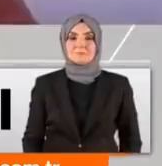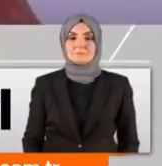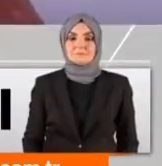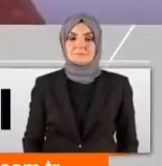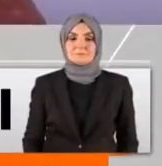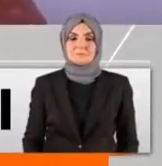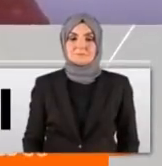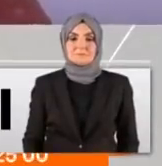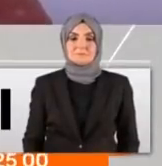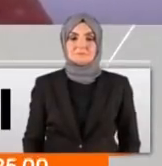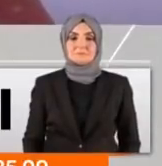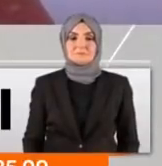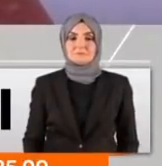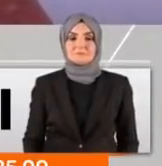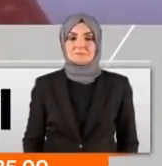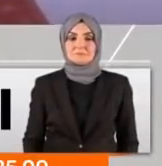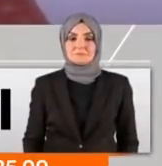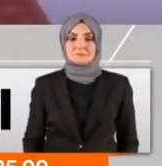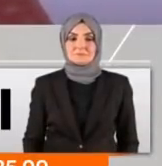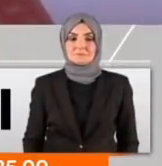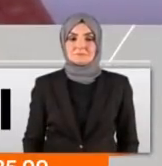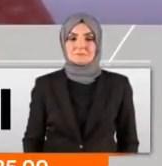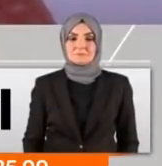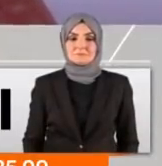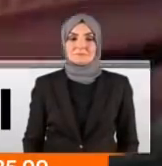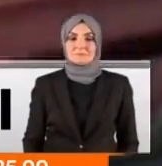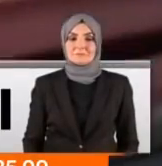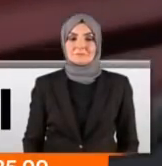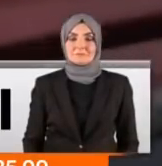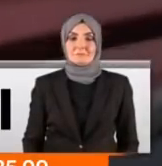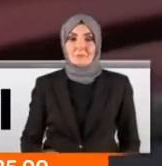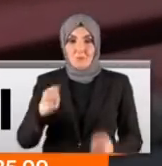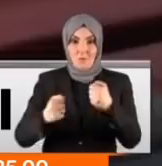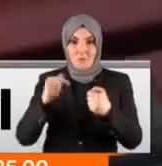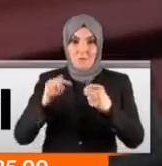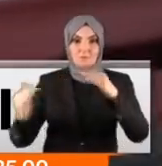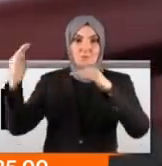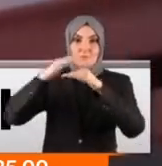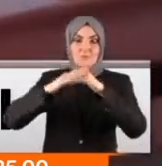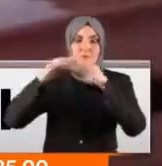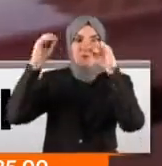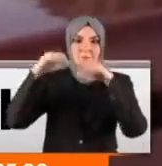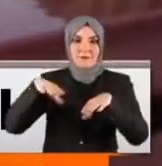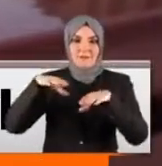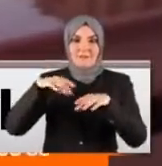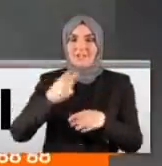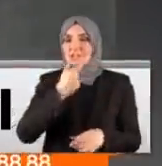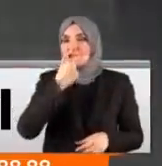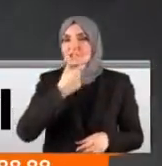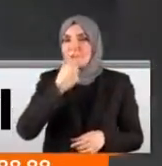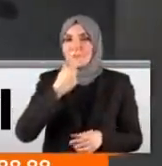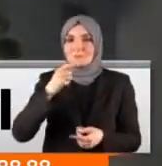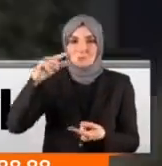ve bu paket araba mı Tamam yaşındaydı Sonra şöyle Üstüne para var otomobilinin üzerine bırakılan cips kutusunu çöp